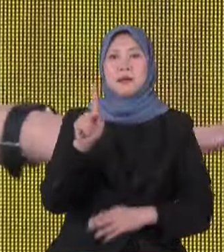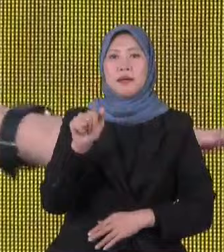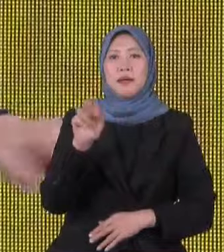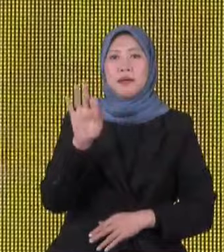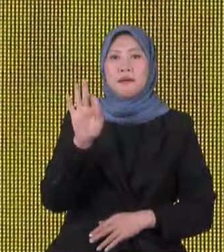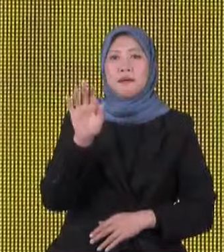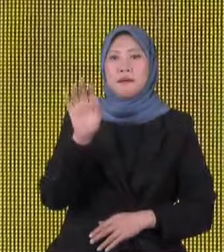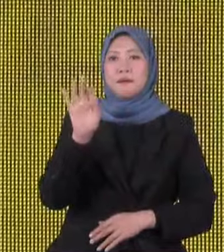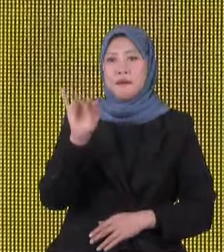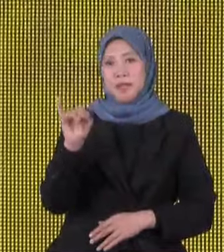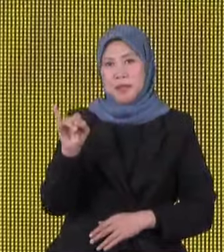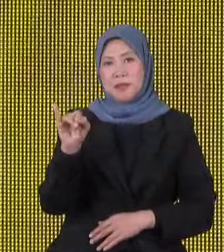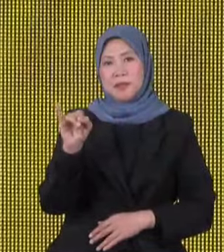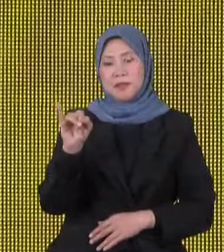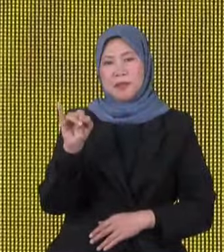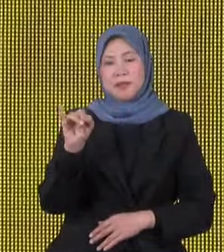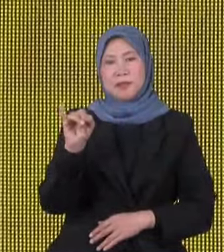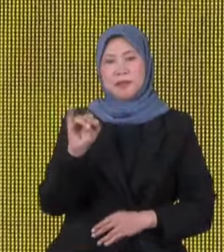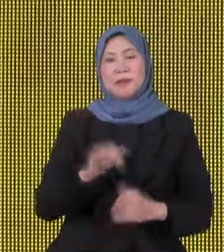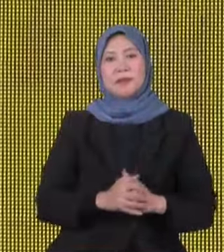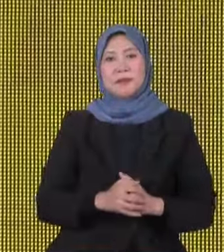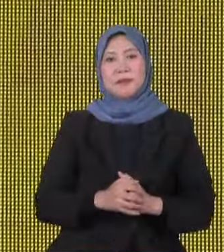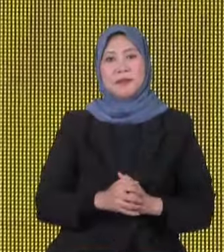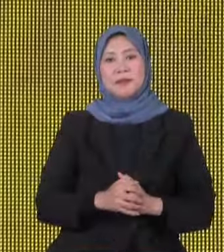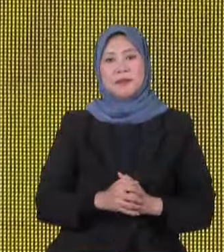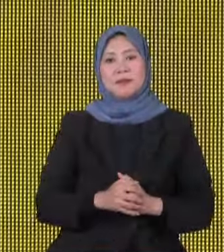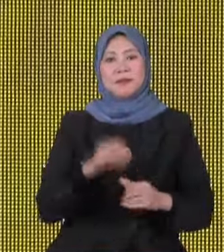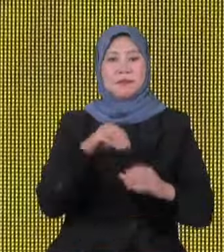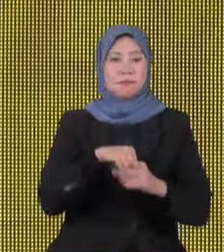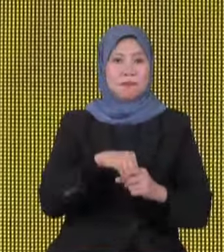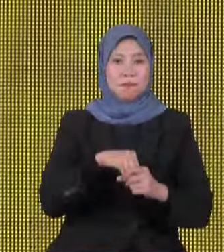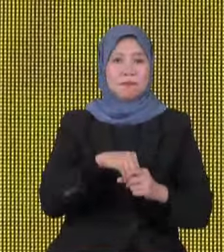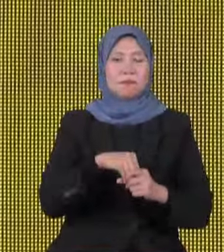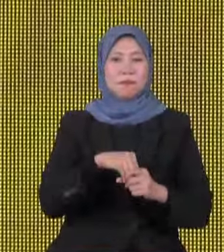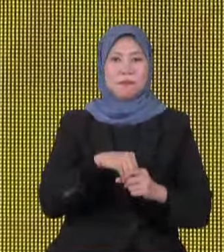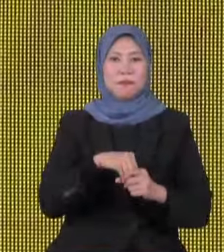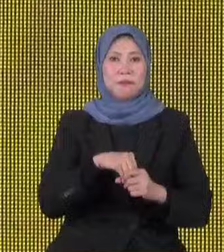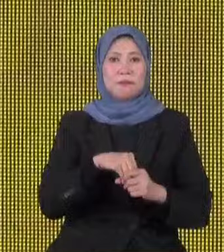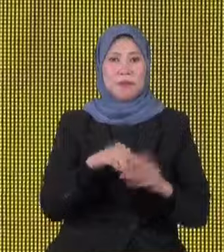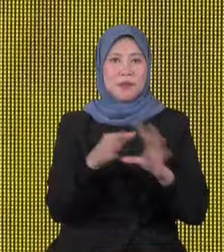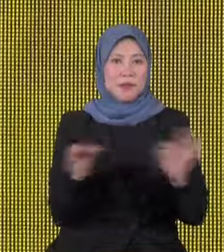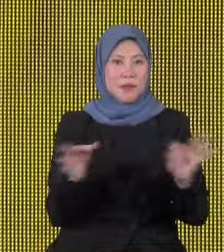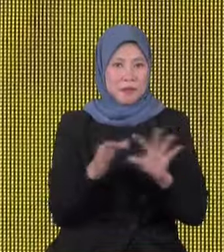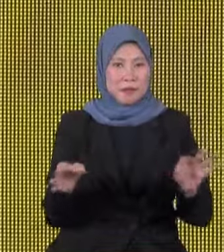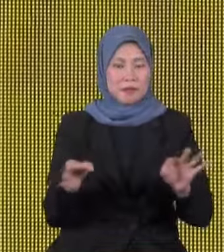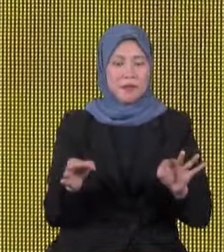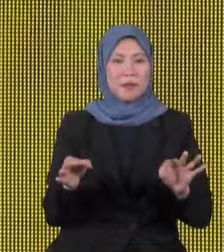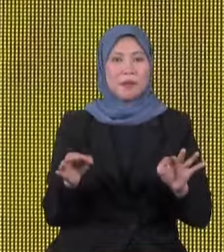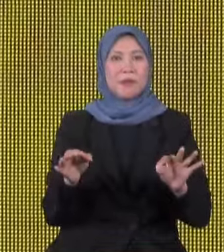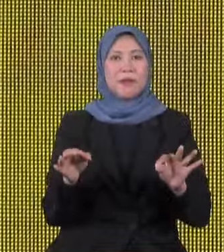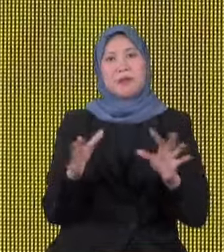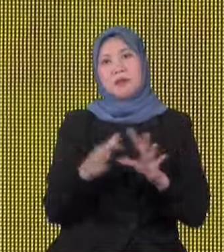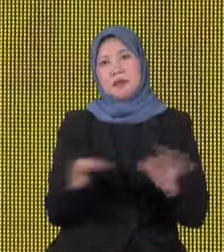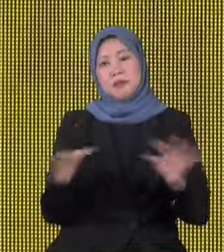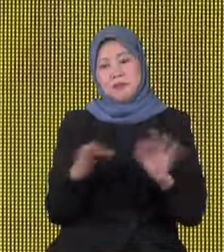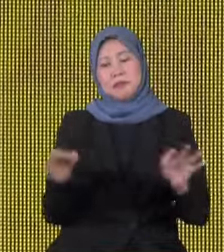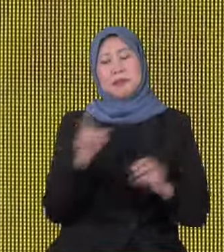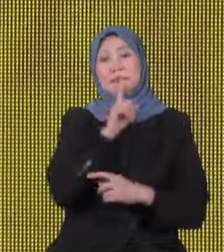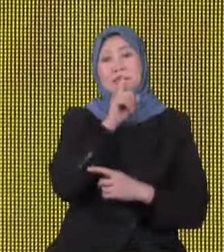cave dalam tradisi Nasrani, iaitu akan aku ceritakan kisah yang